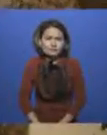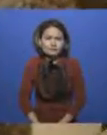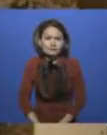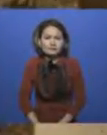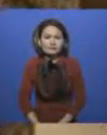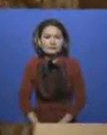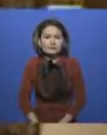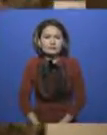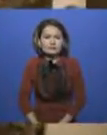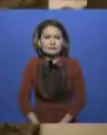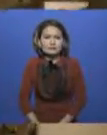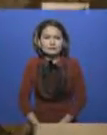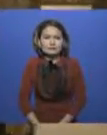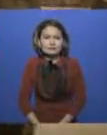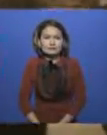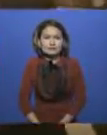Яковлевич,